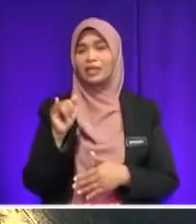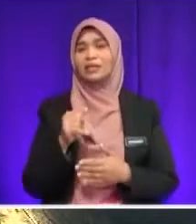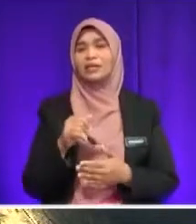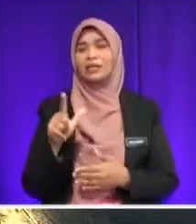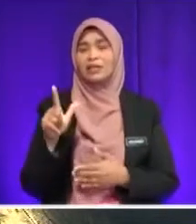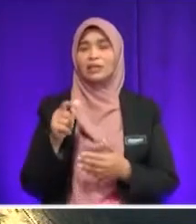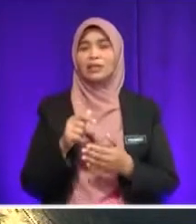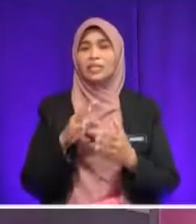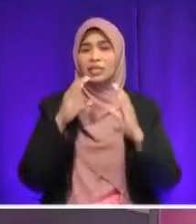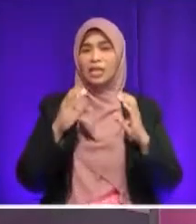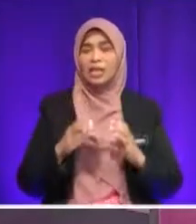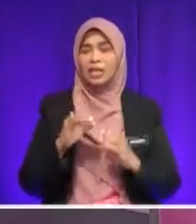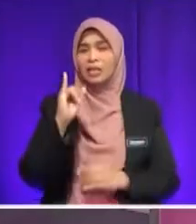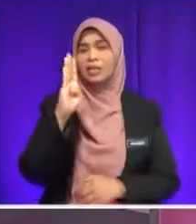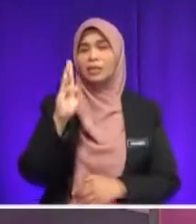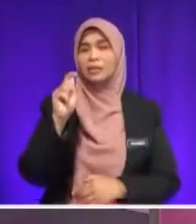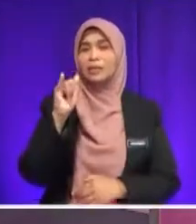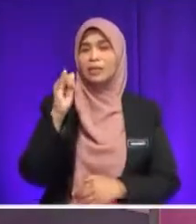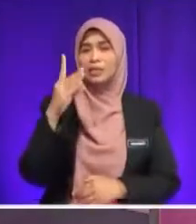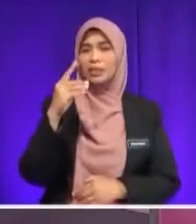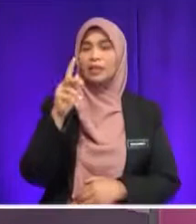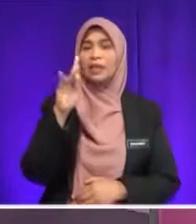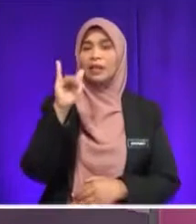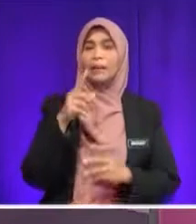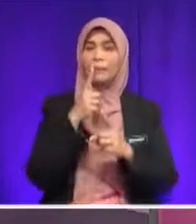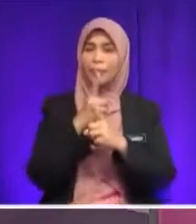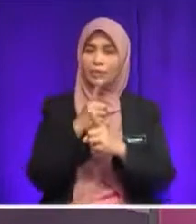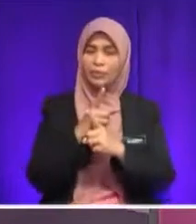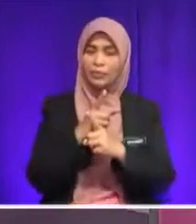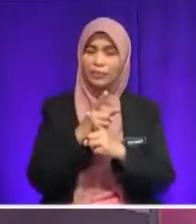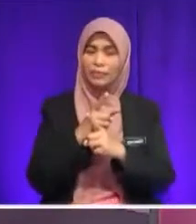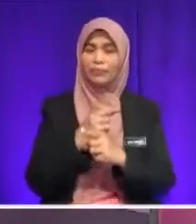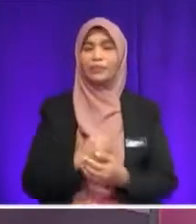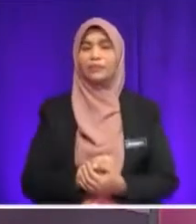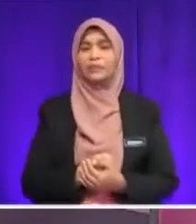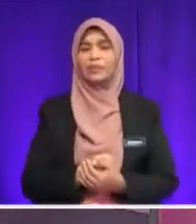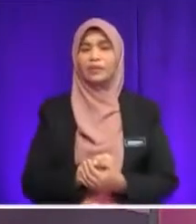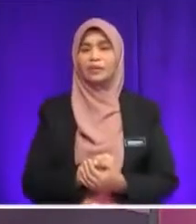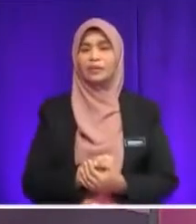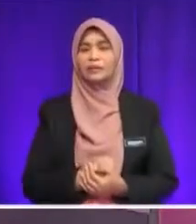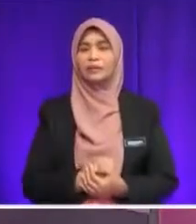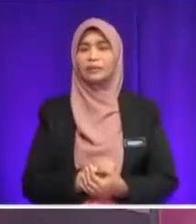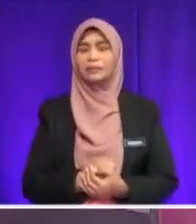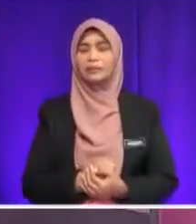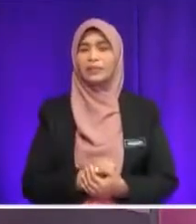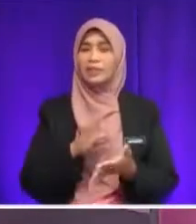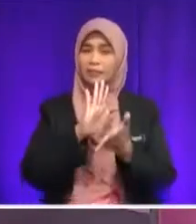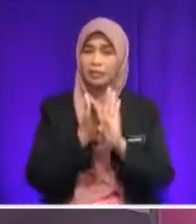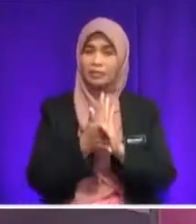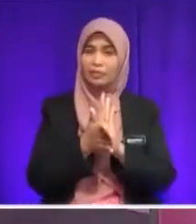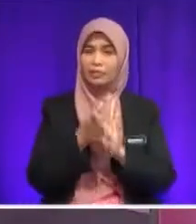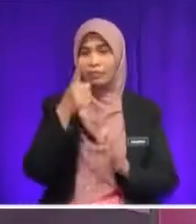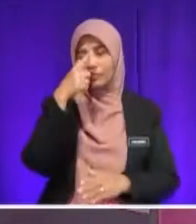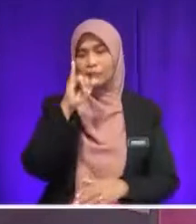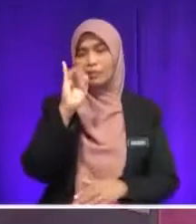shareit tidak yang betullah and international paham dulu tidak hanya adalah cara kita melukai tidak yang betul aja di untuk